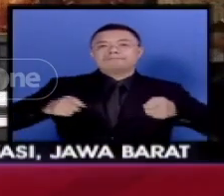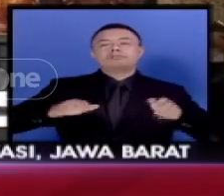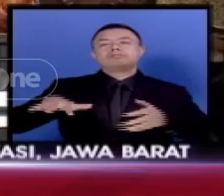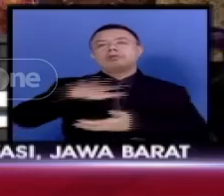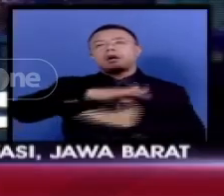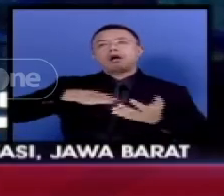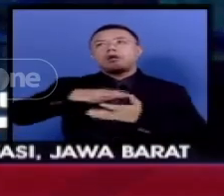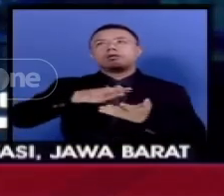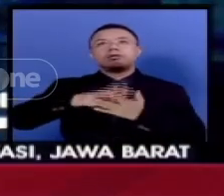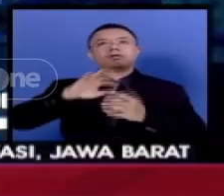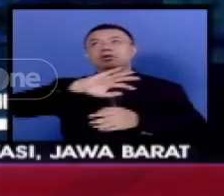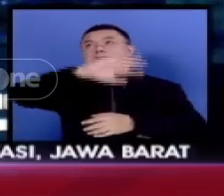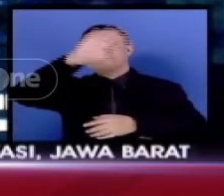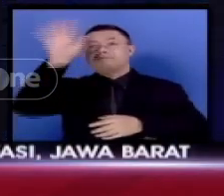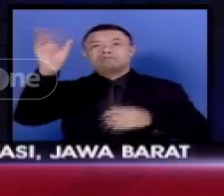listrik